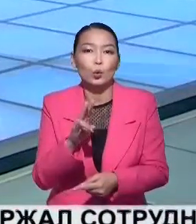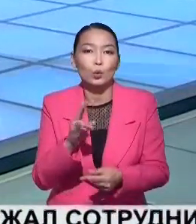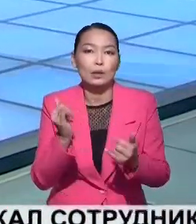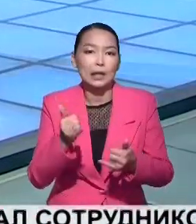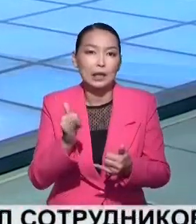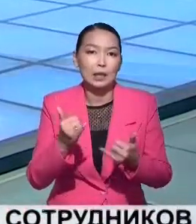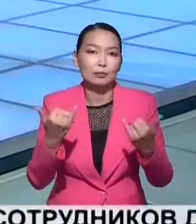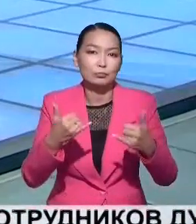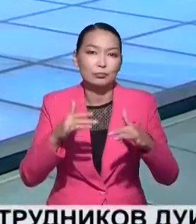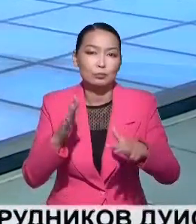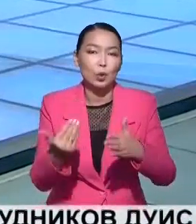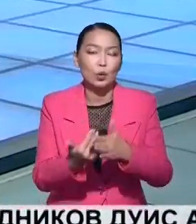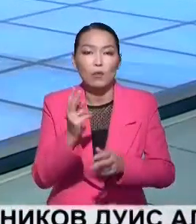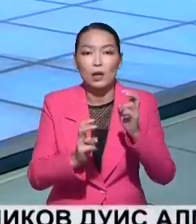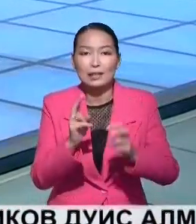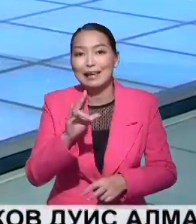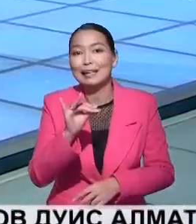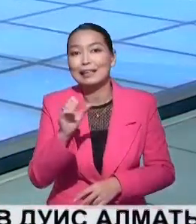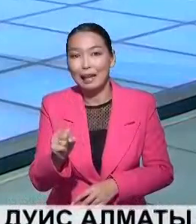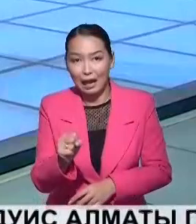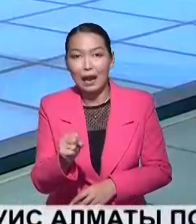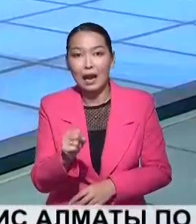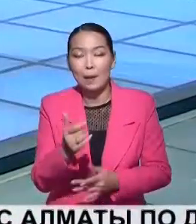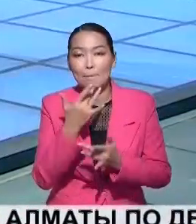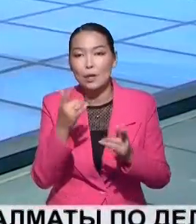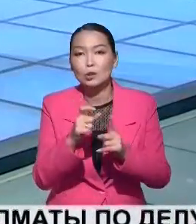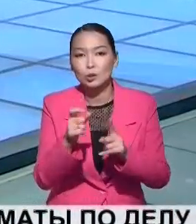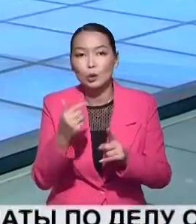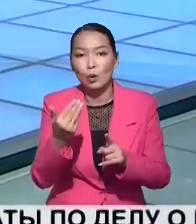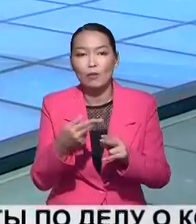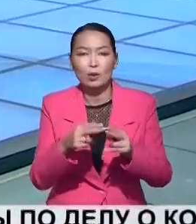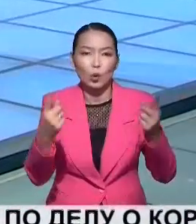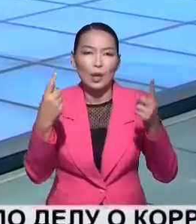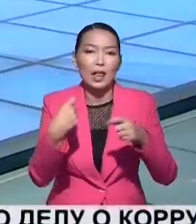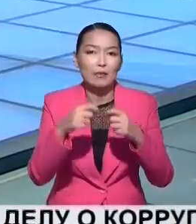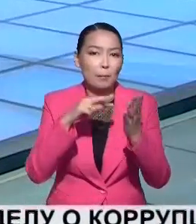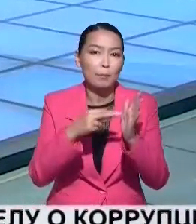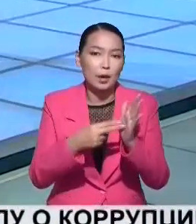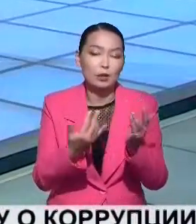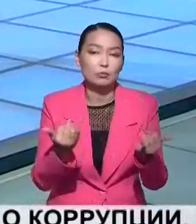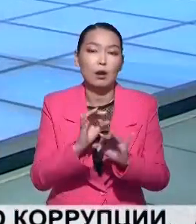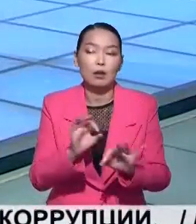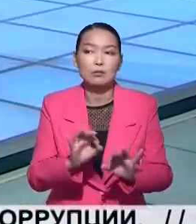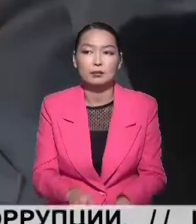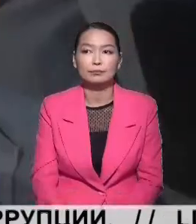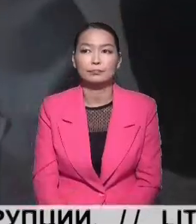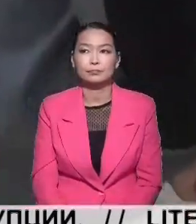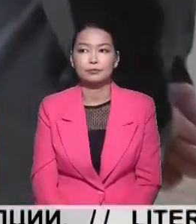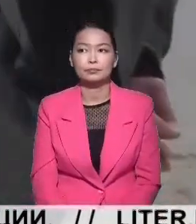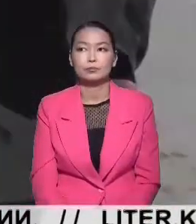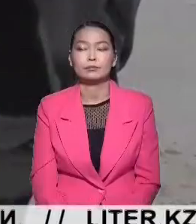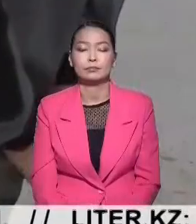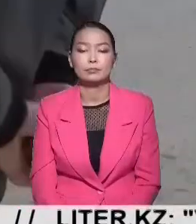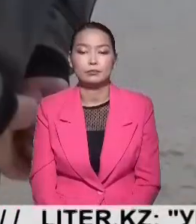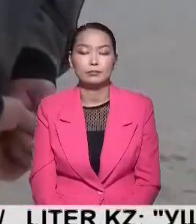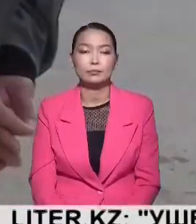строительством нового автозавода «Киа». Последний, к слову, это один из крупнейших инвестиционных проектов. Мои коллеги расскажут подробнее.